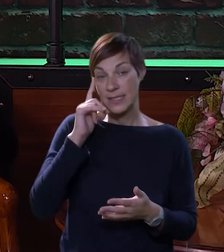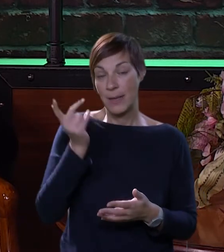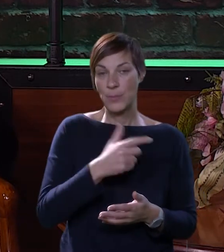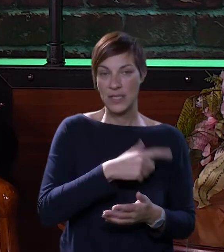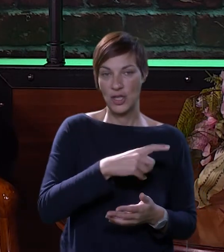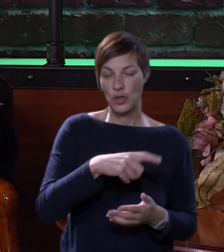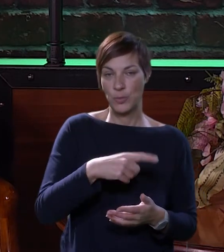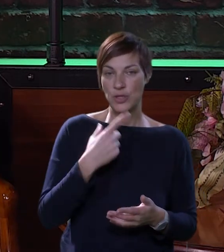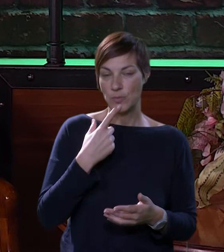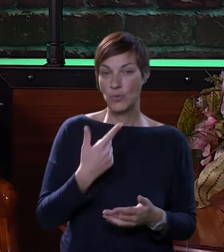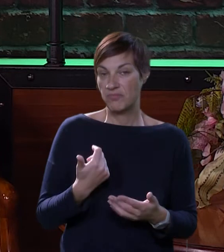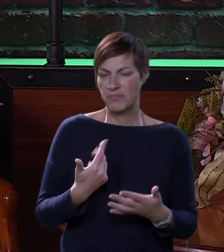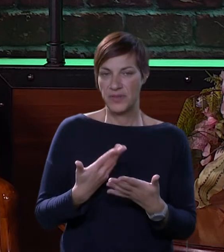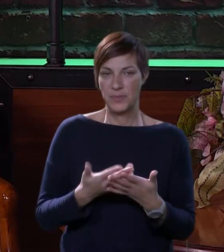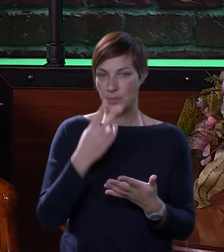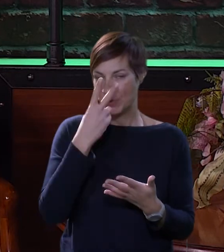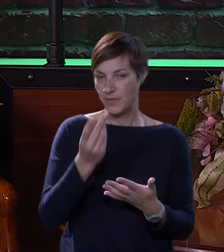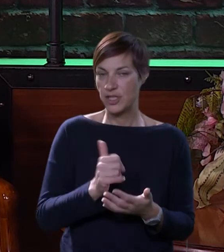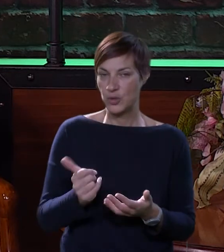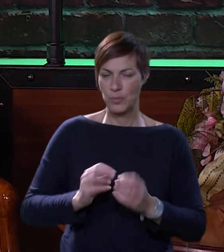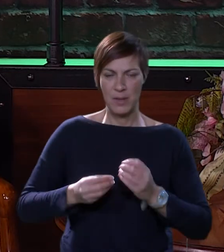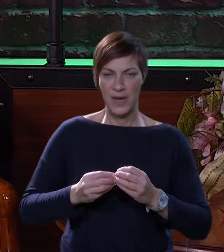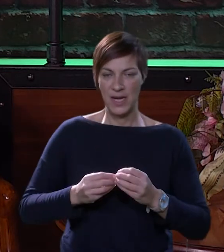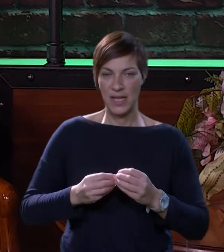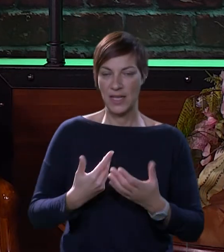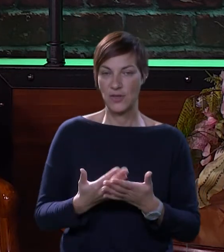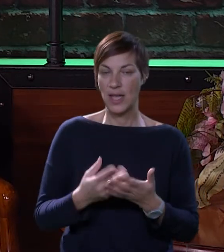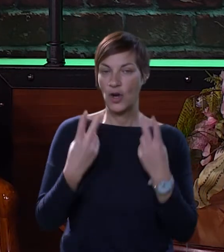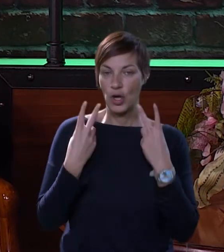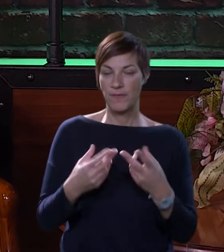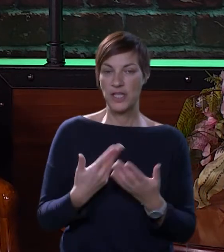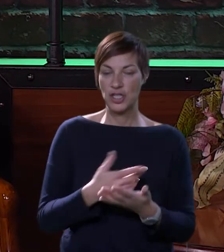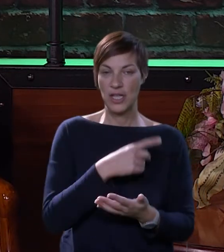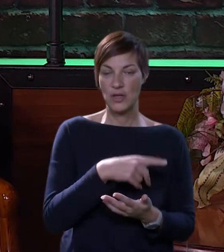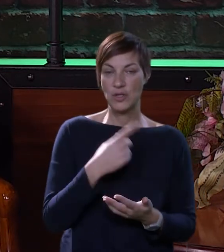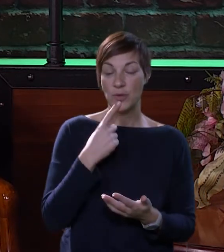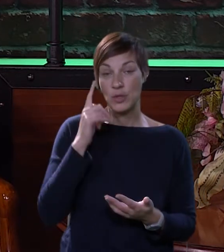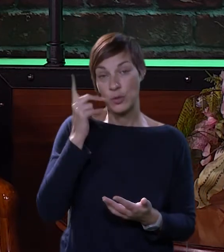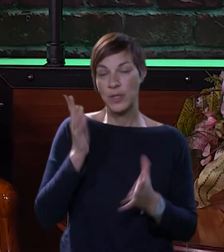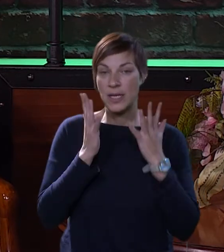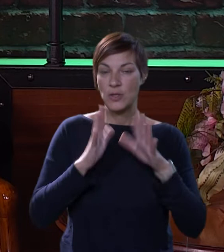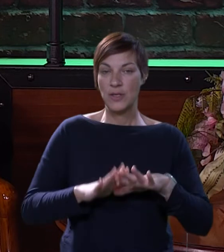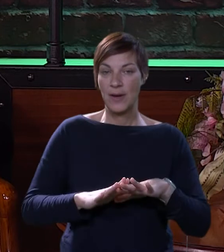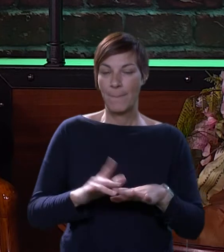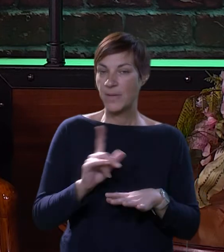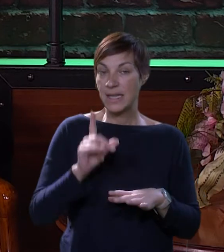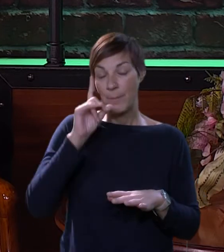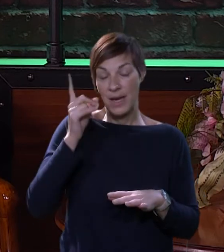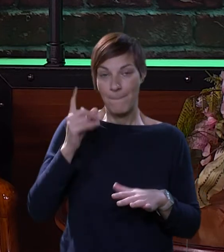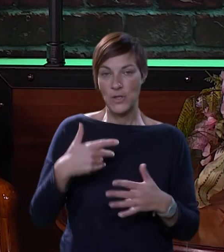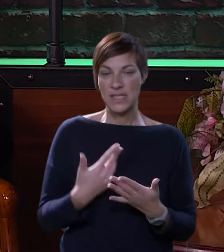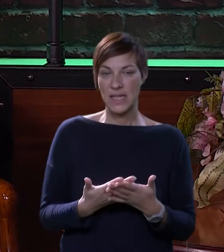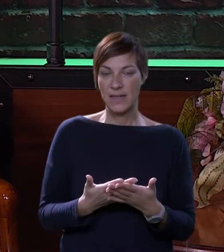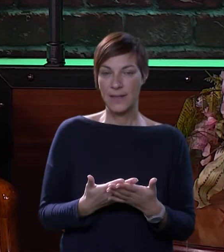nepoznatom osobom koju upoznaš u supermarketu, tako je bitno da je osoba koja si upoznao društvene mreže na tebi